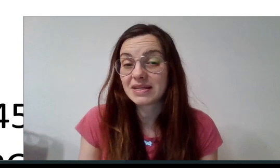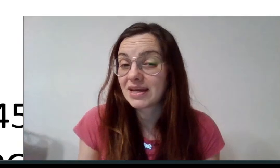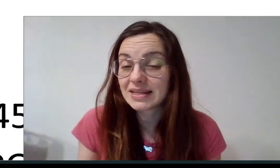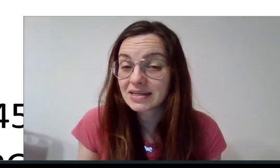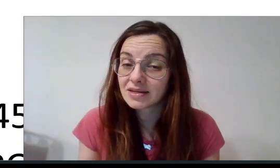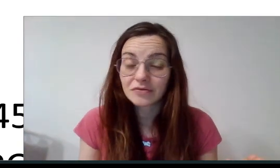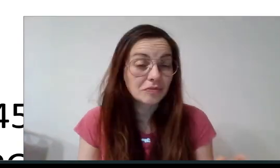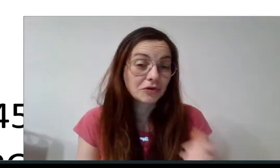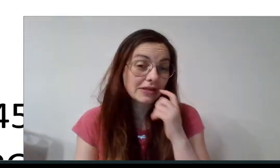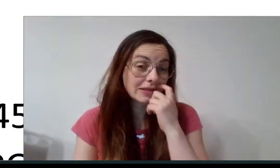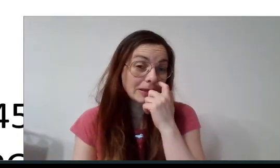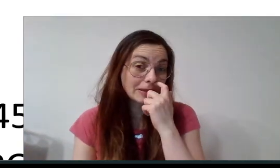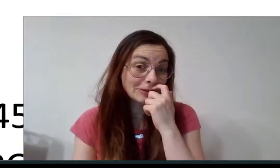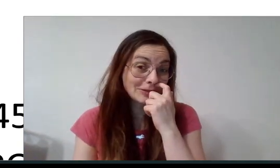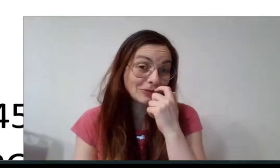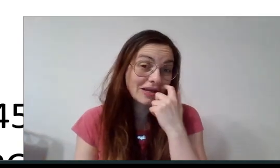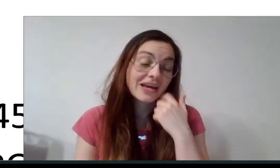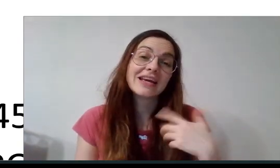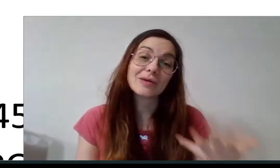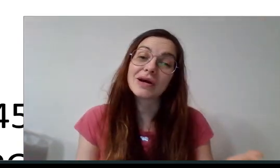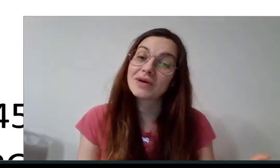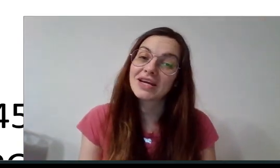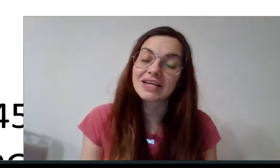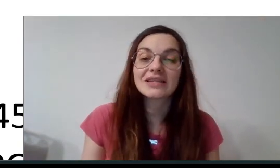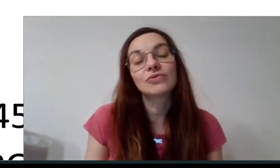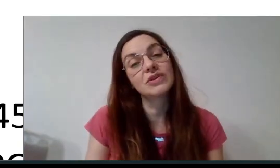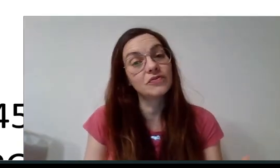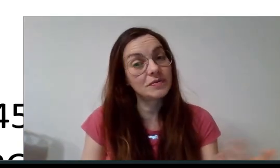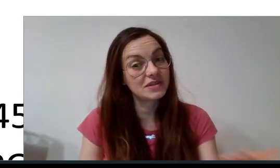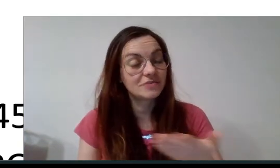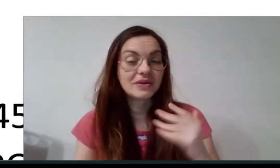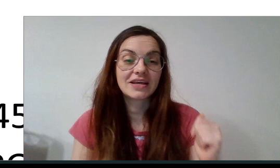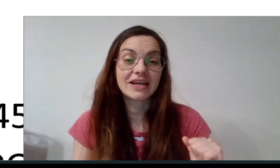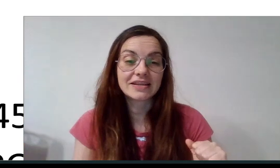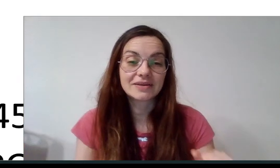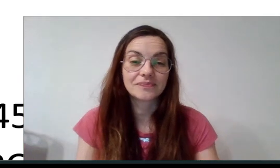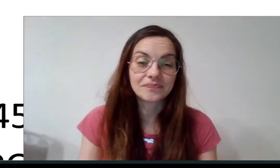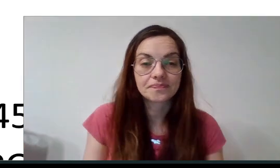Eltern. Volim moje roditelje i nedostaju mi. Ich mag meine Eltern und ich vermisse meine Eltern.